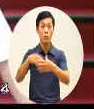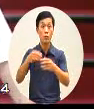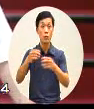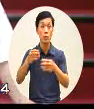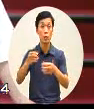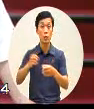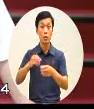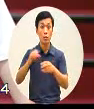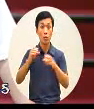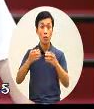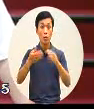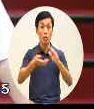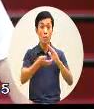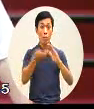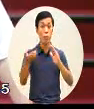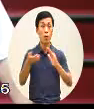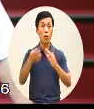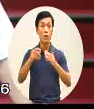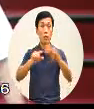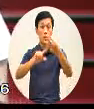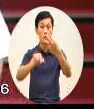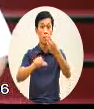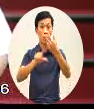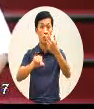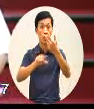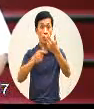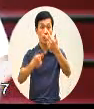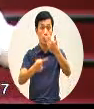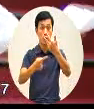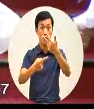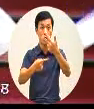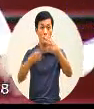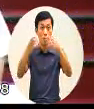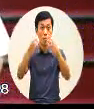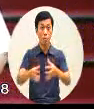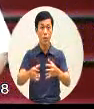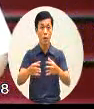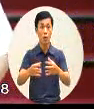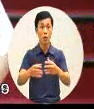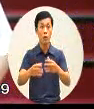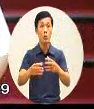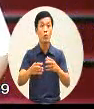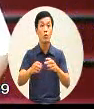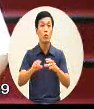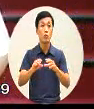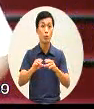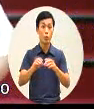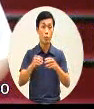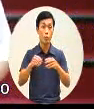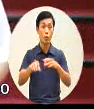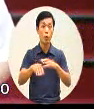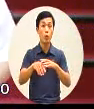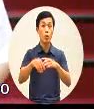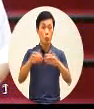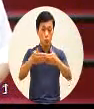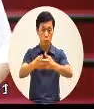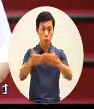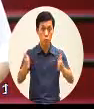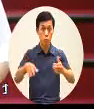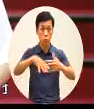谈啦，七月一号要实施农机银行，什么叫银